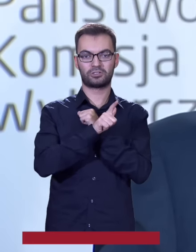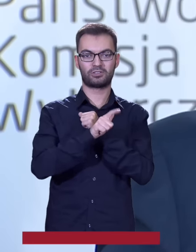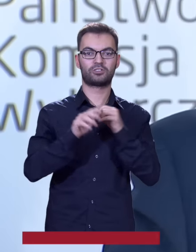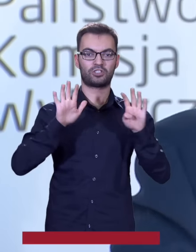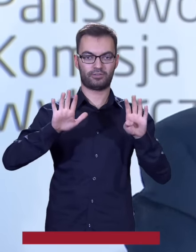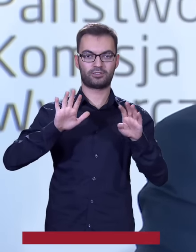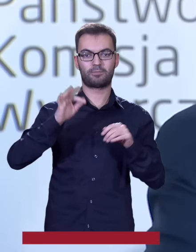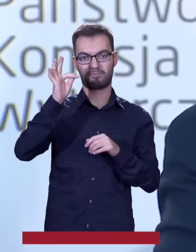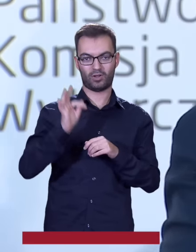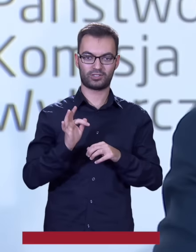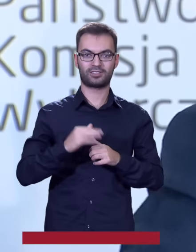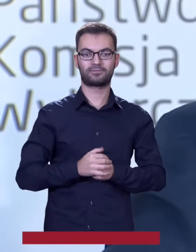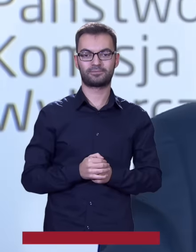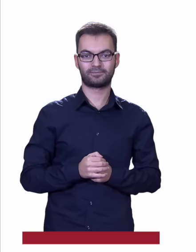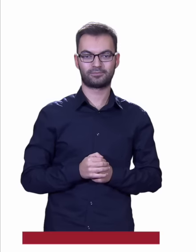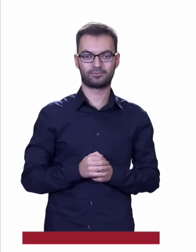50,79%.